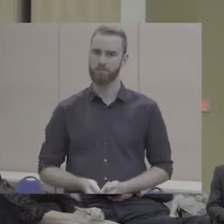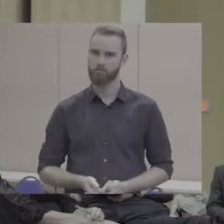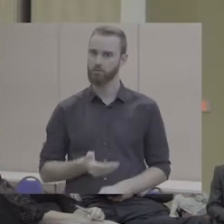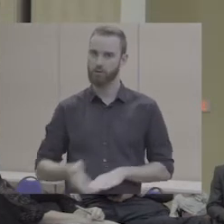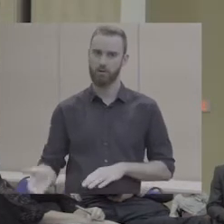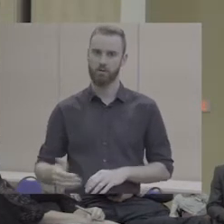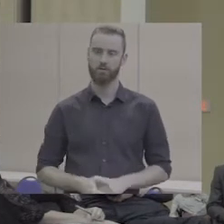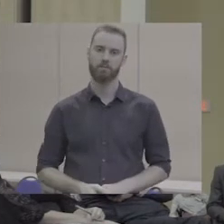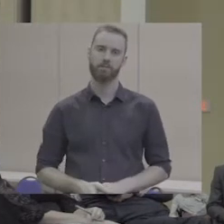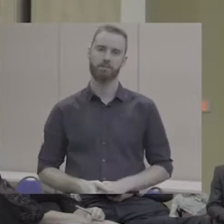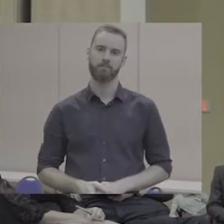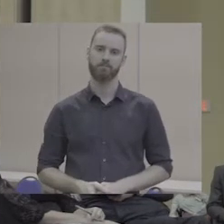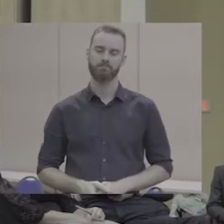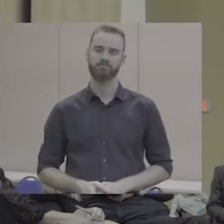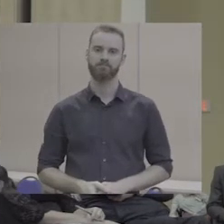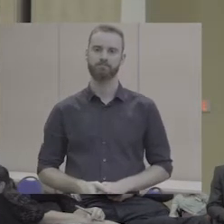ça.